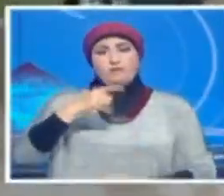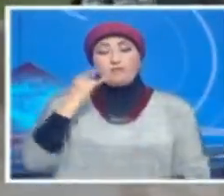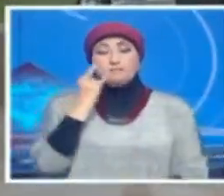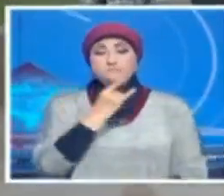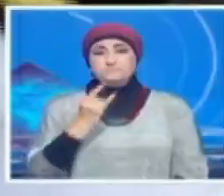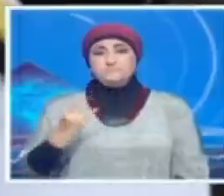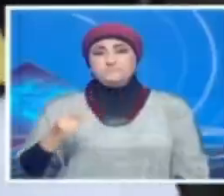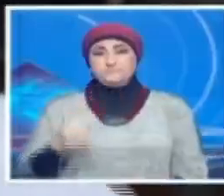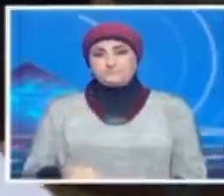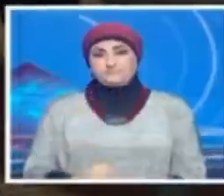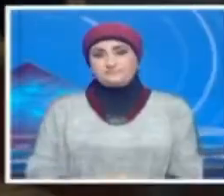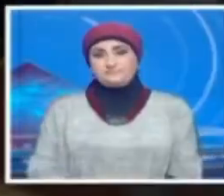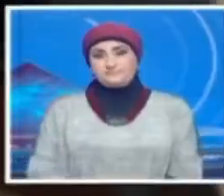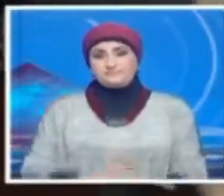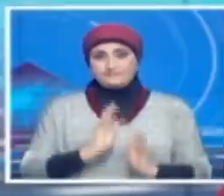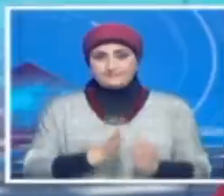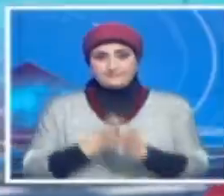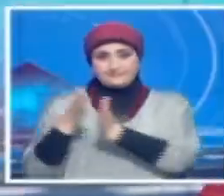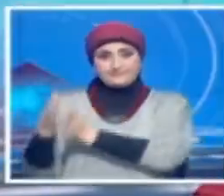الأمنية.